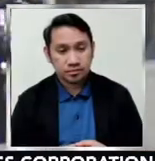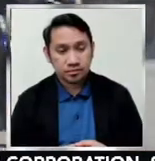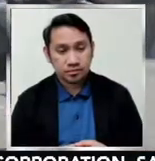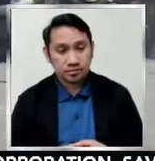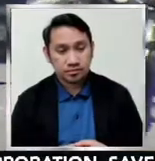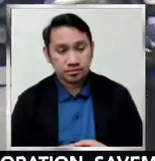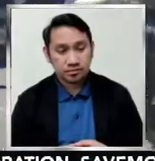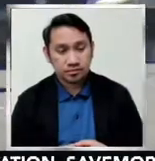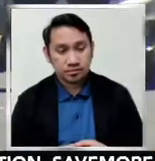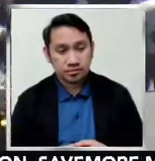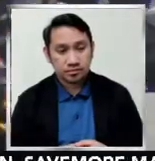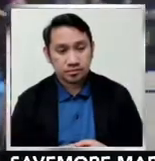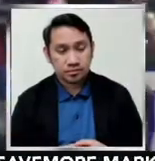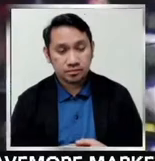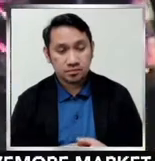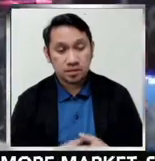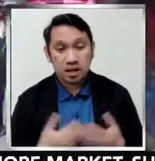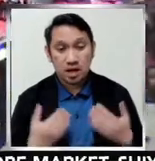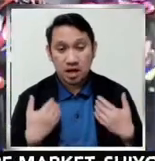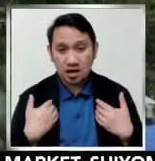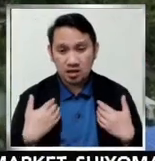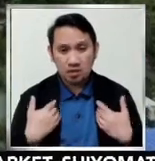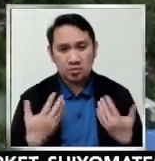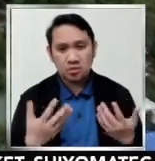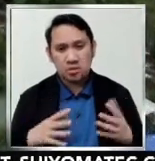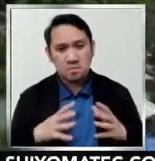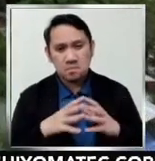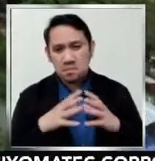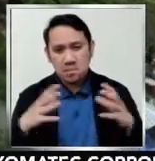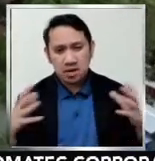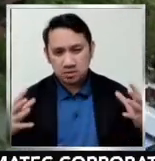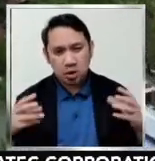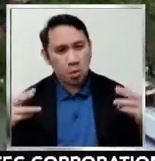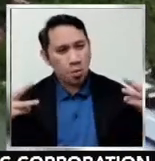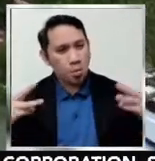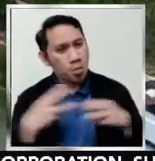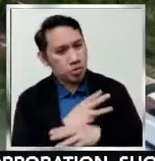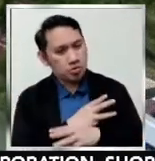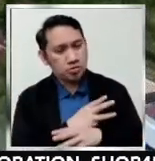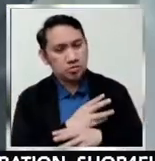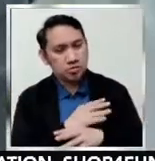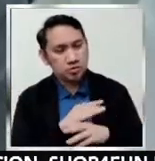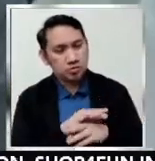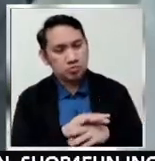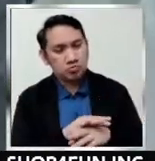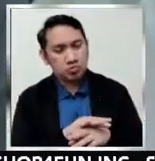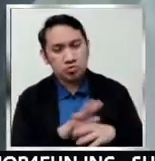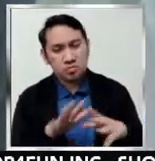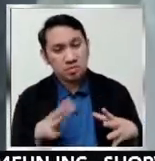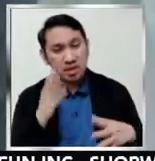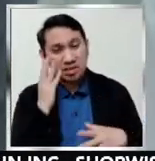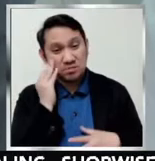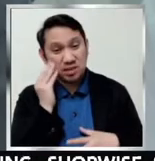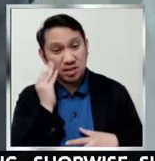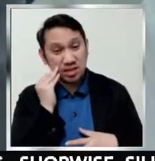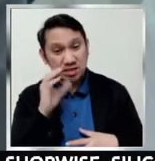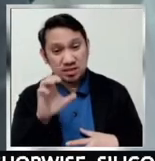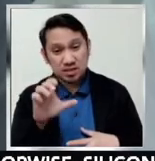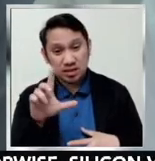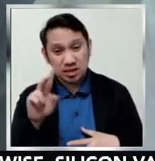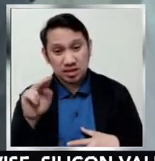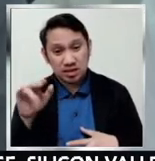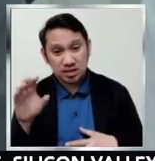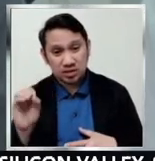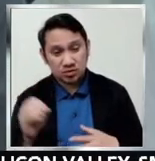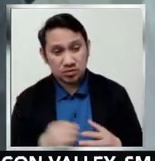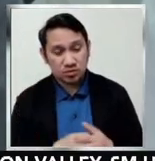May mga indikasyong magiging severe at mas malawakan ang mararanasang El Nino ngayon. Hindi lang yung reduction ng tubig ulan, pati